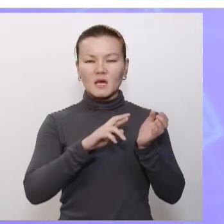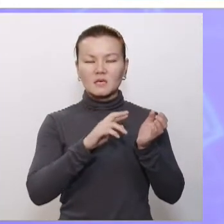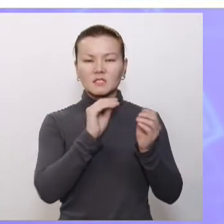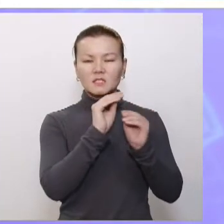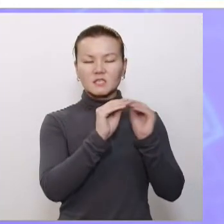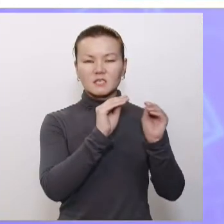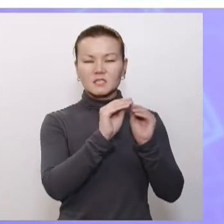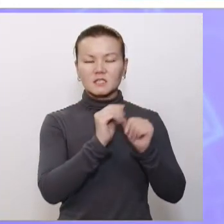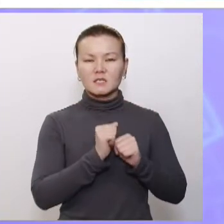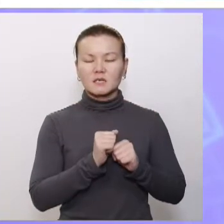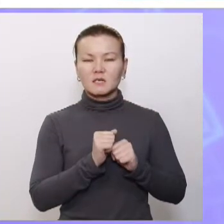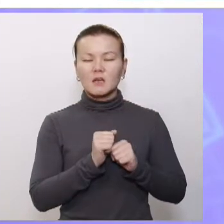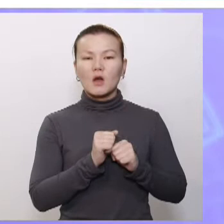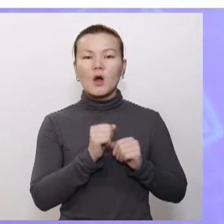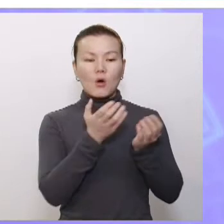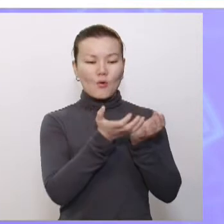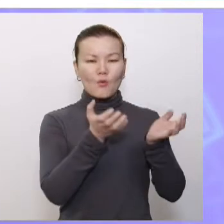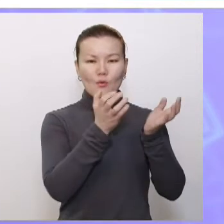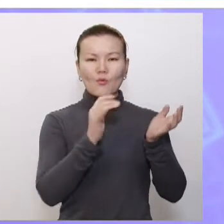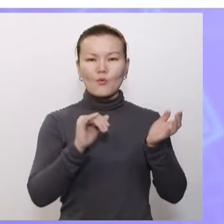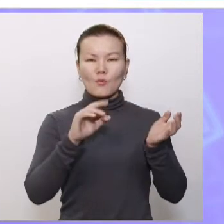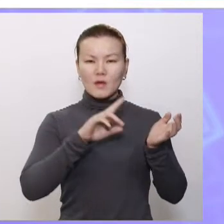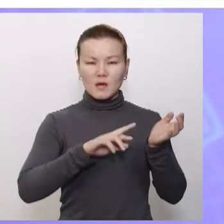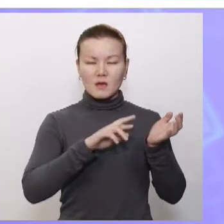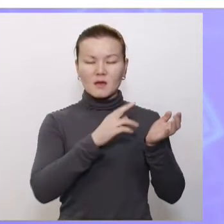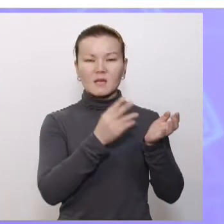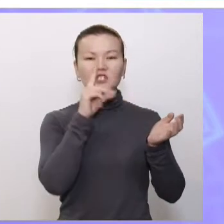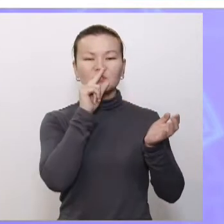Уя бул чымчыктардын үйү.